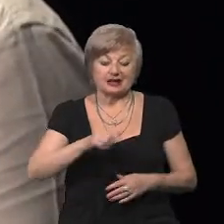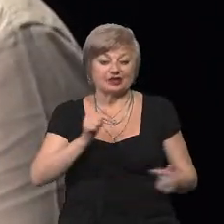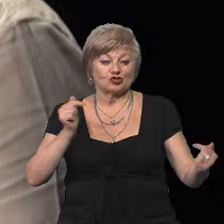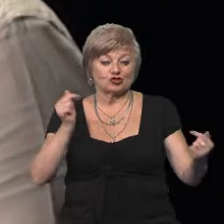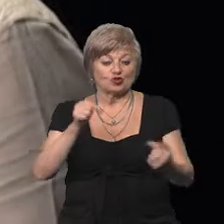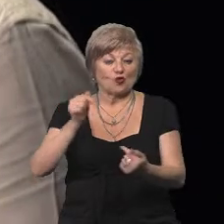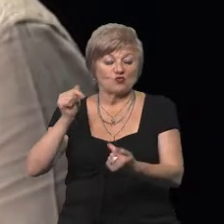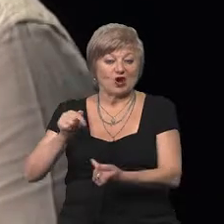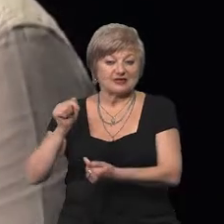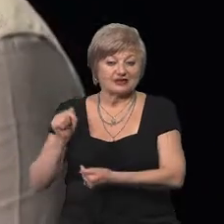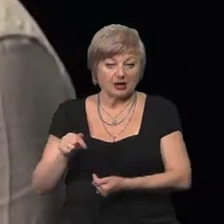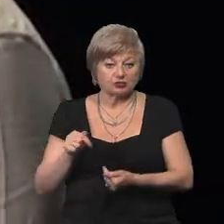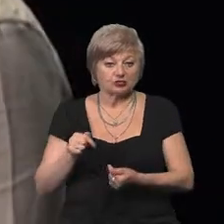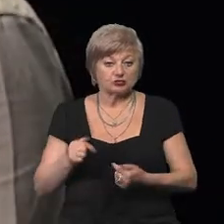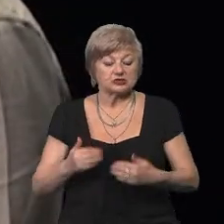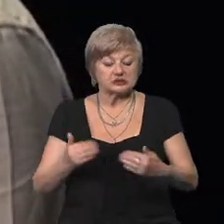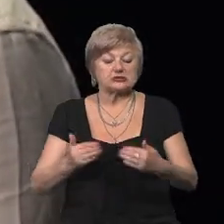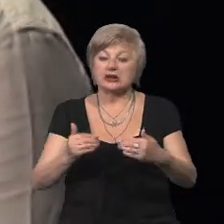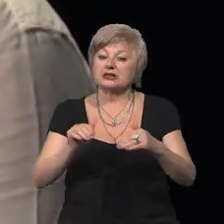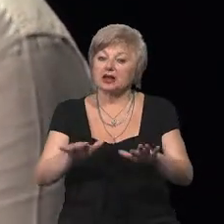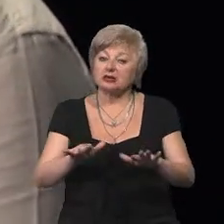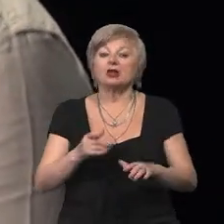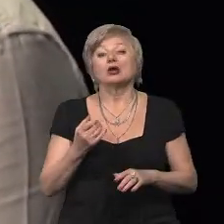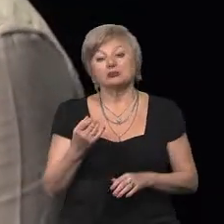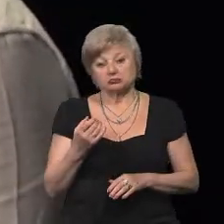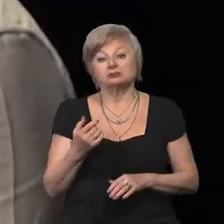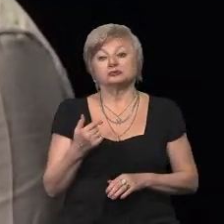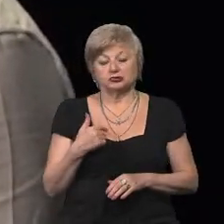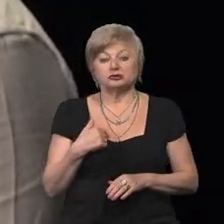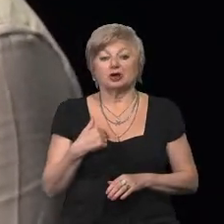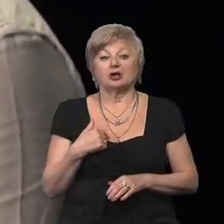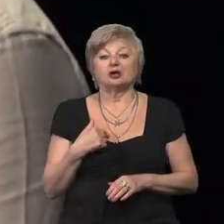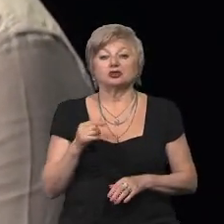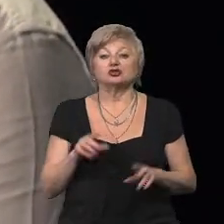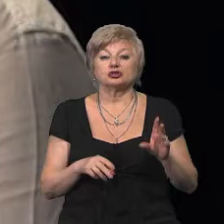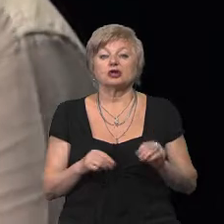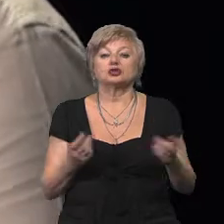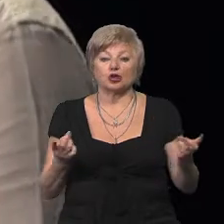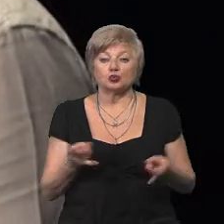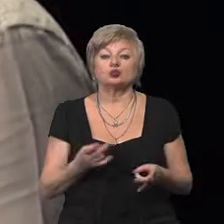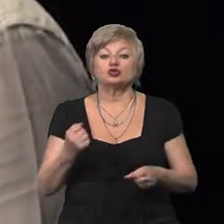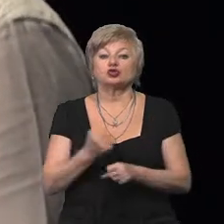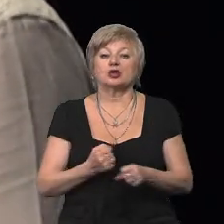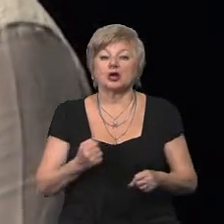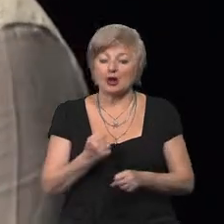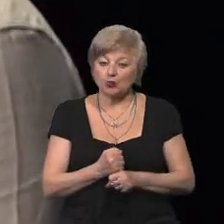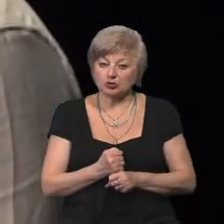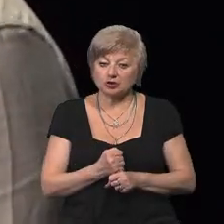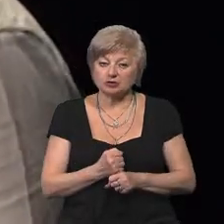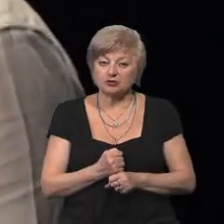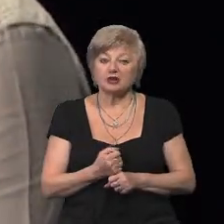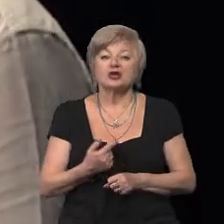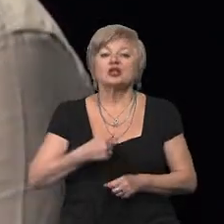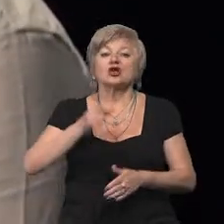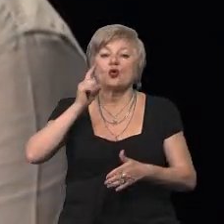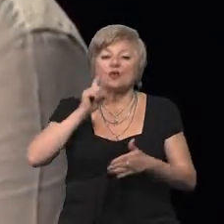я за. Я всегда, я согласен с тем, что сейчас в современном мире надо работать в кооперации. Я уверен